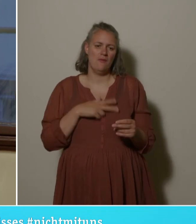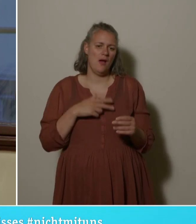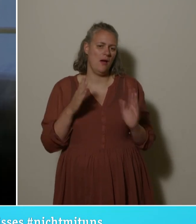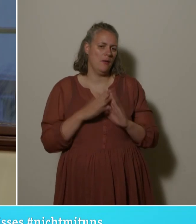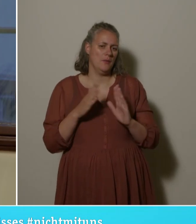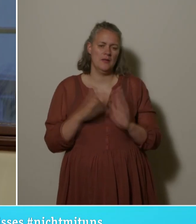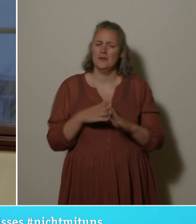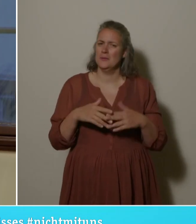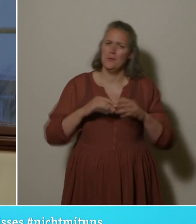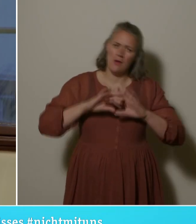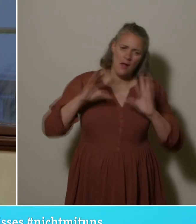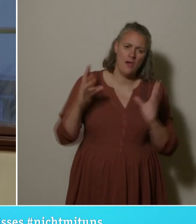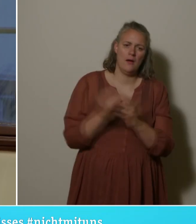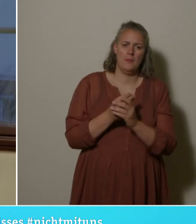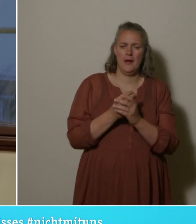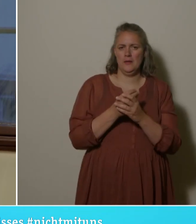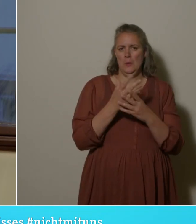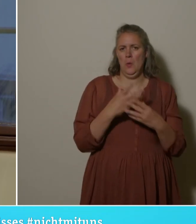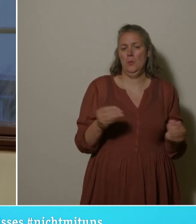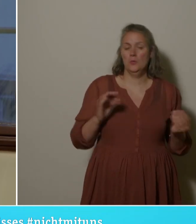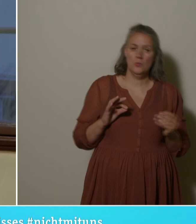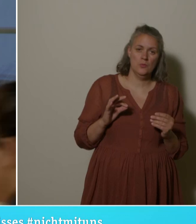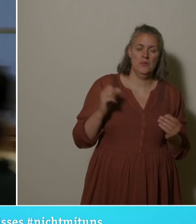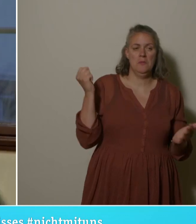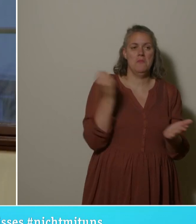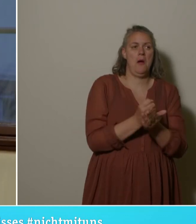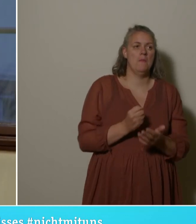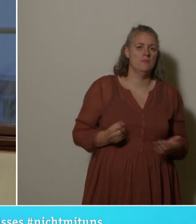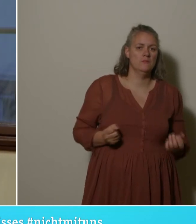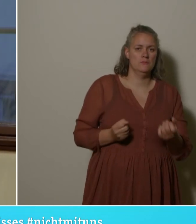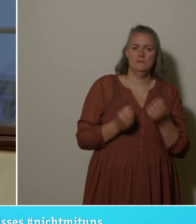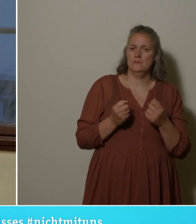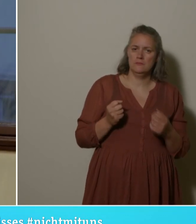keine allgemeine Lösung, die am Ende dazu führt,